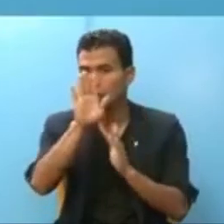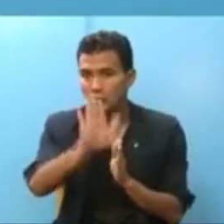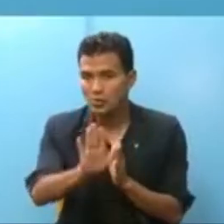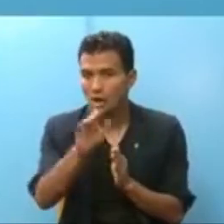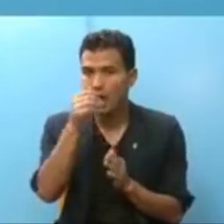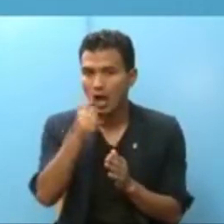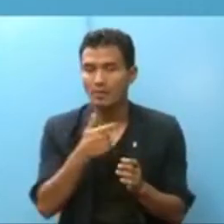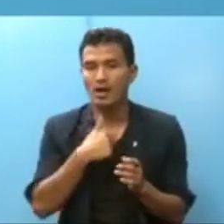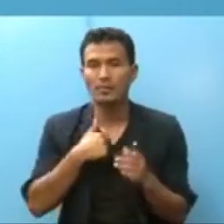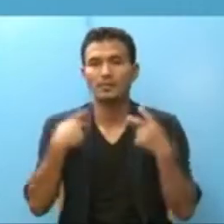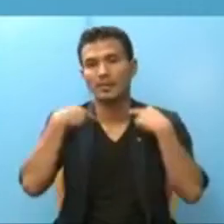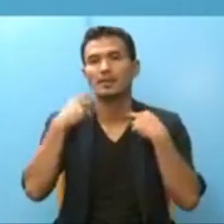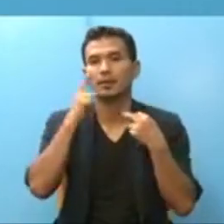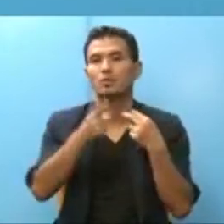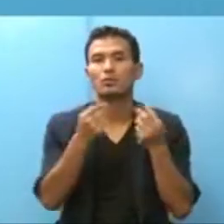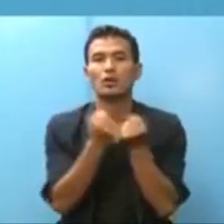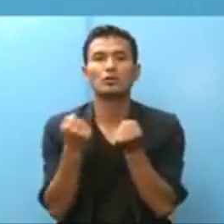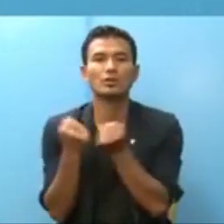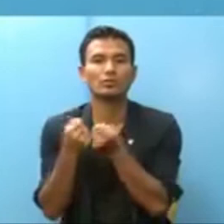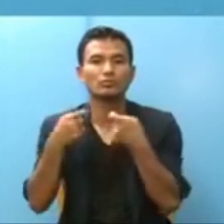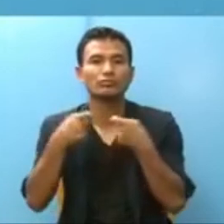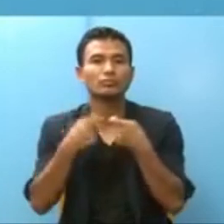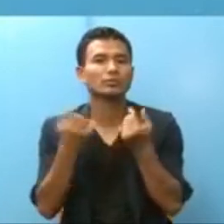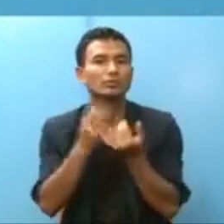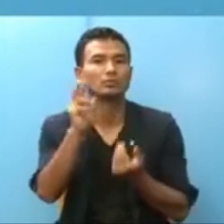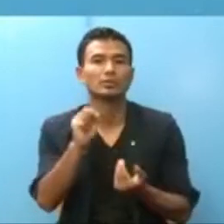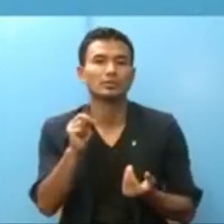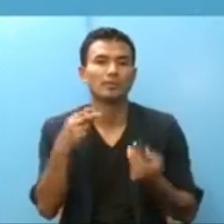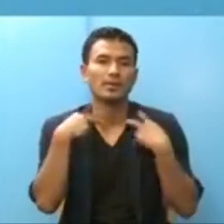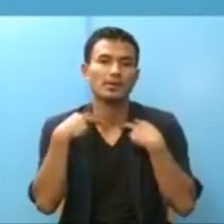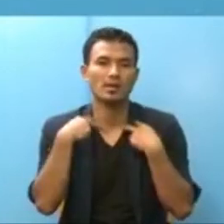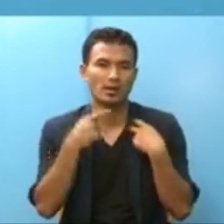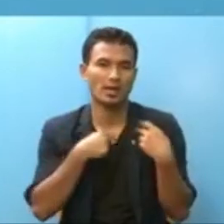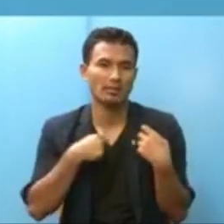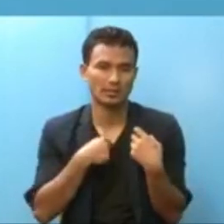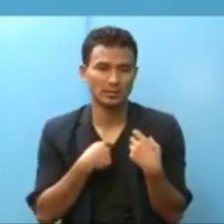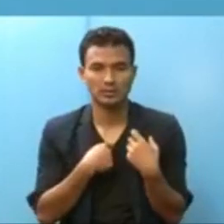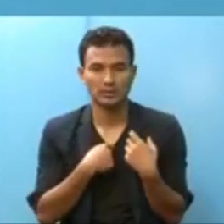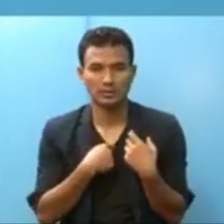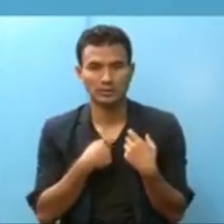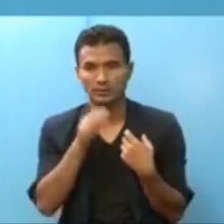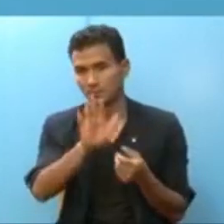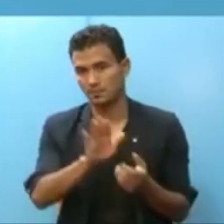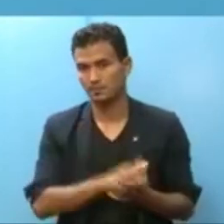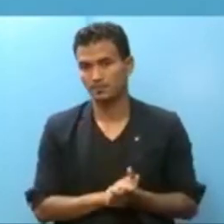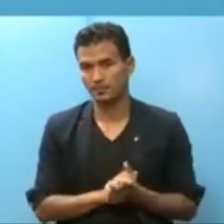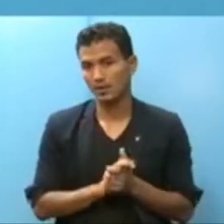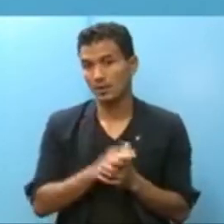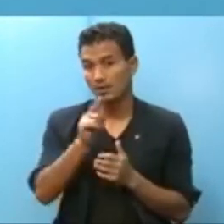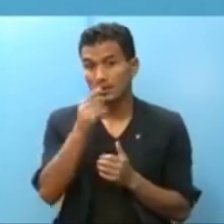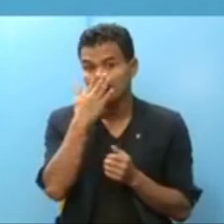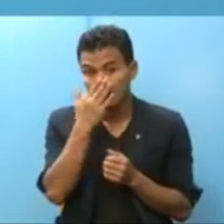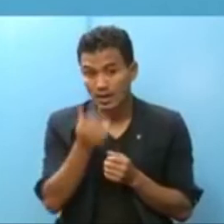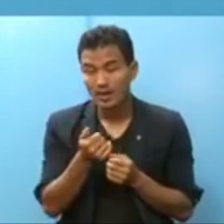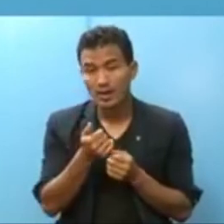अवस्था मां हमरो बाद देता हो हमने लोगडाउन खुकुलो पार्णू परने अवस्था मां हमले हमी एंटा गरा छो त्यो नाली